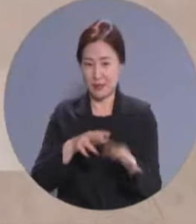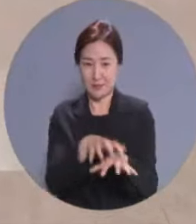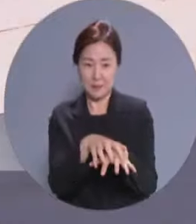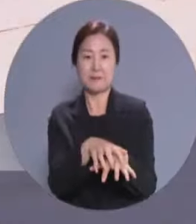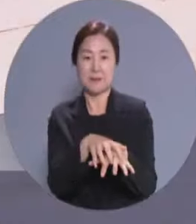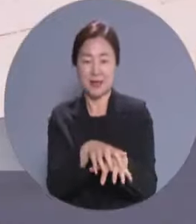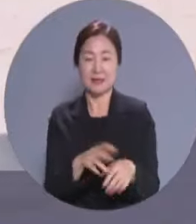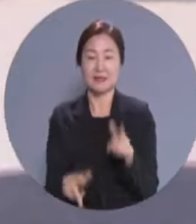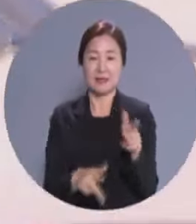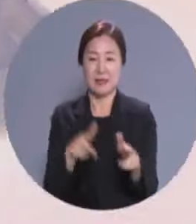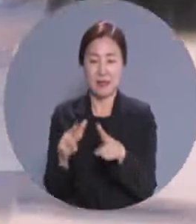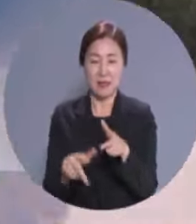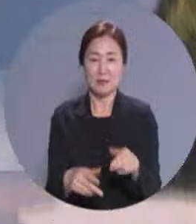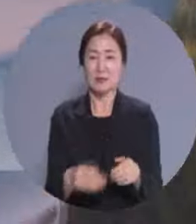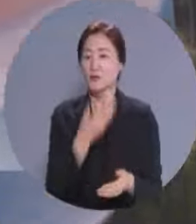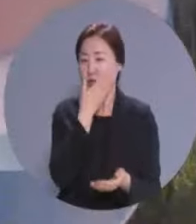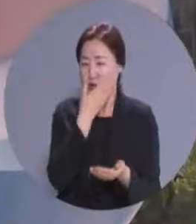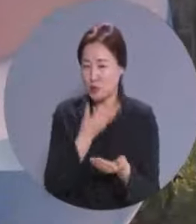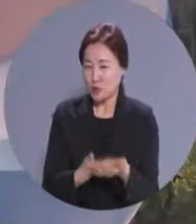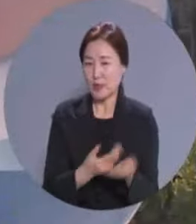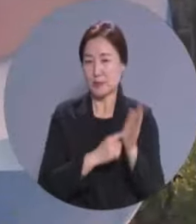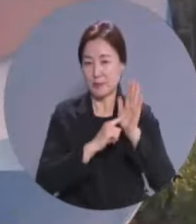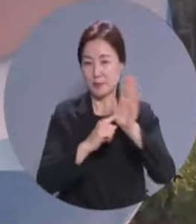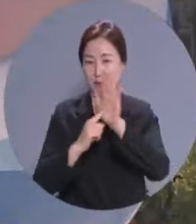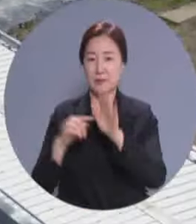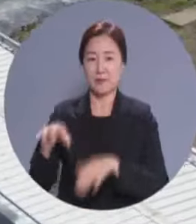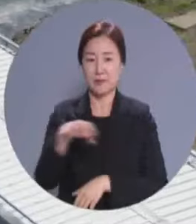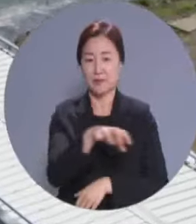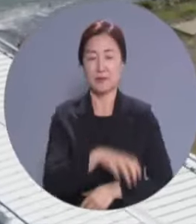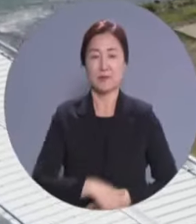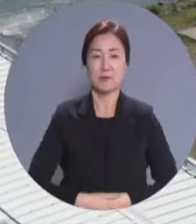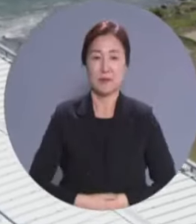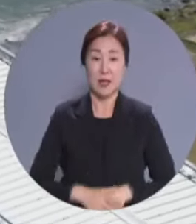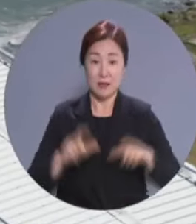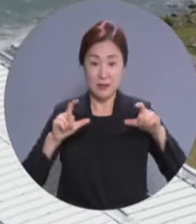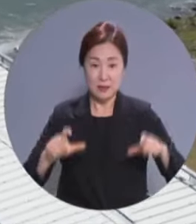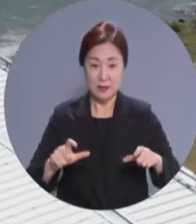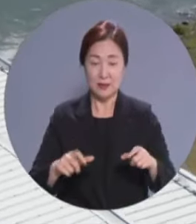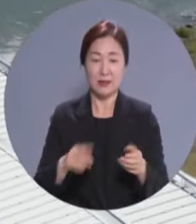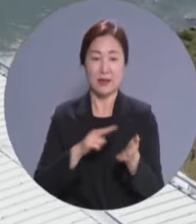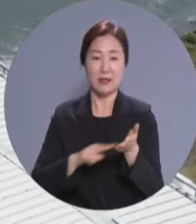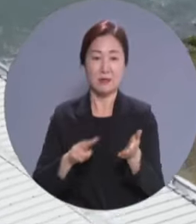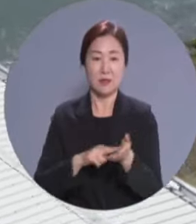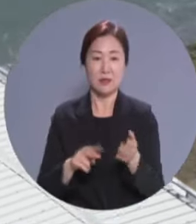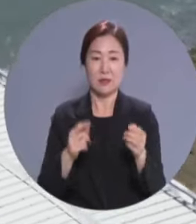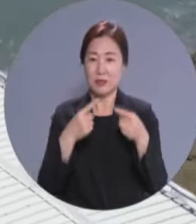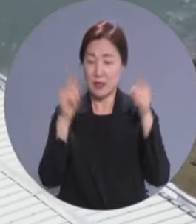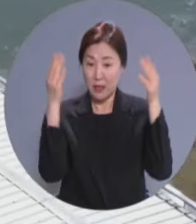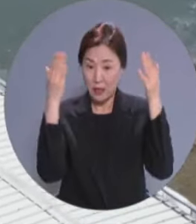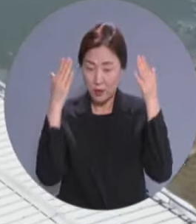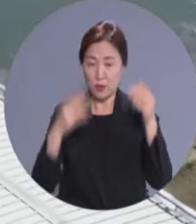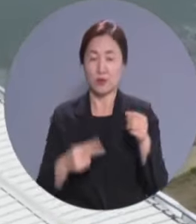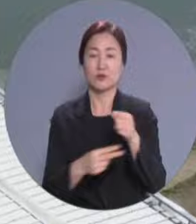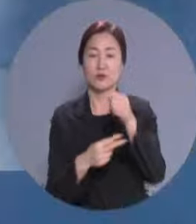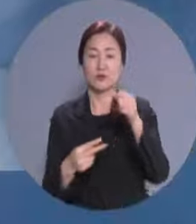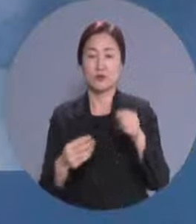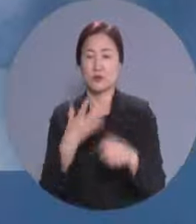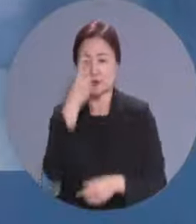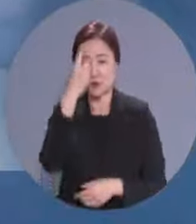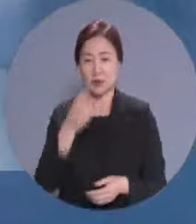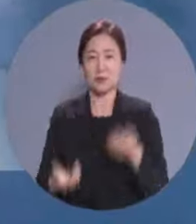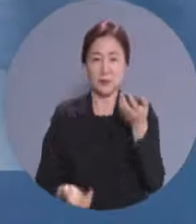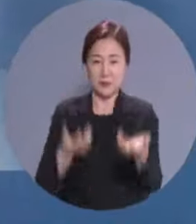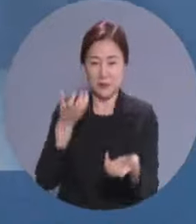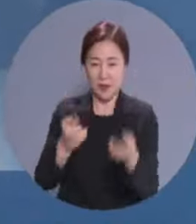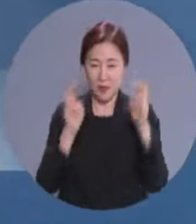전략 사업을 가장 핵심적으로 구현한 공간입니다. 지역의 애니메이션 관련 대학과 순천으로 자리를 옮겨온 앵커